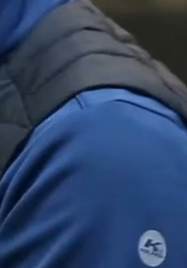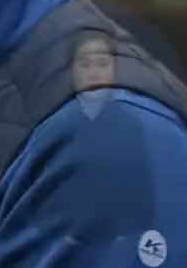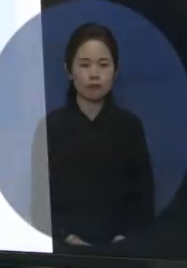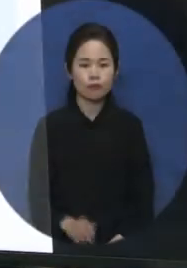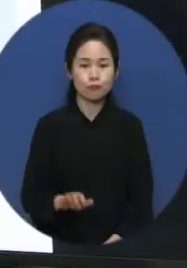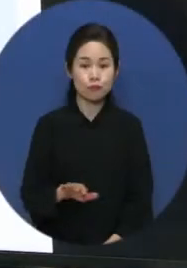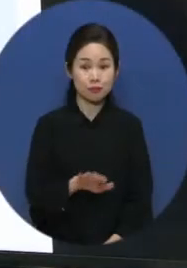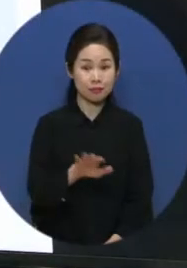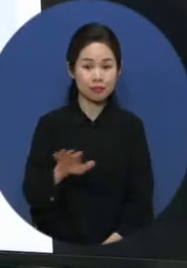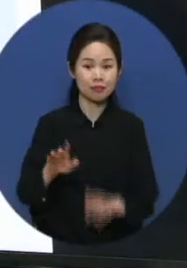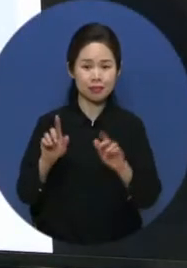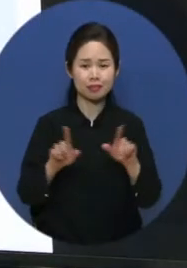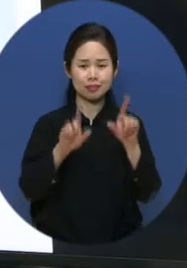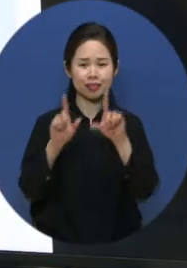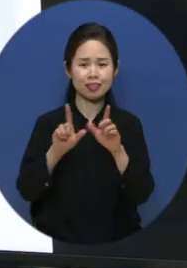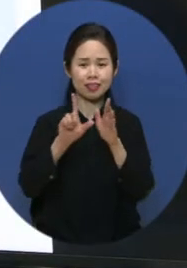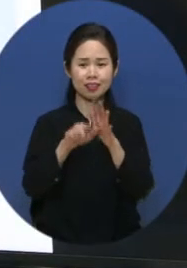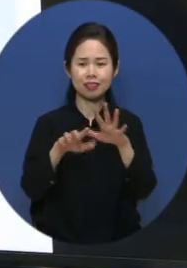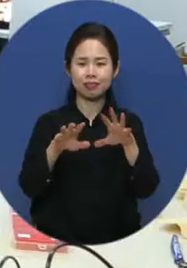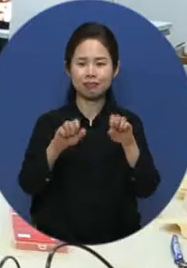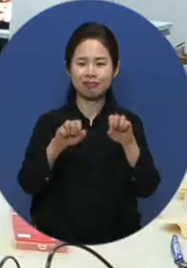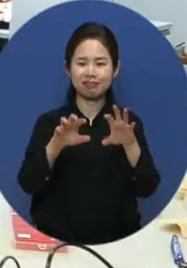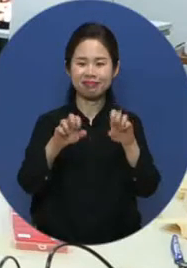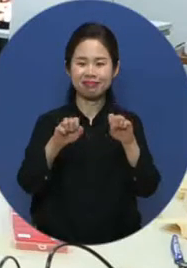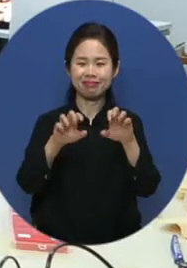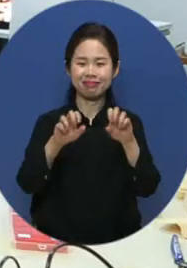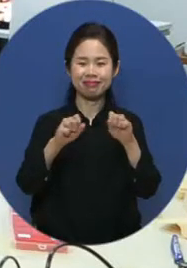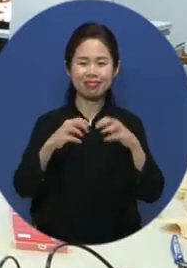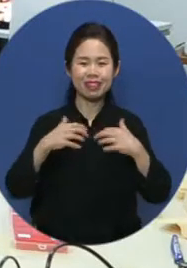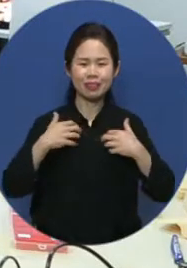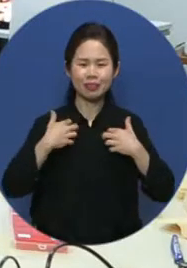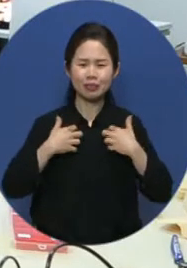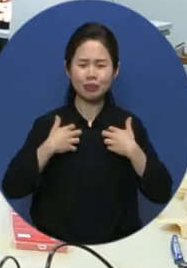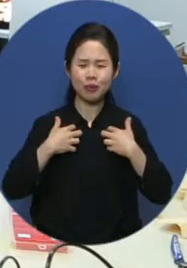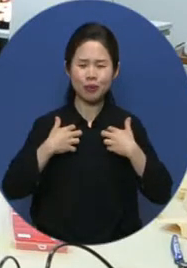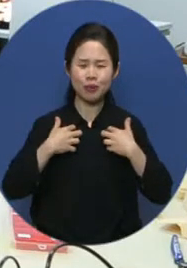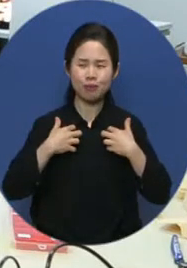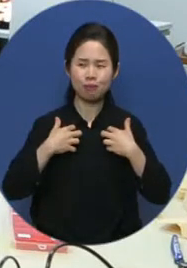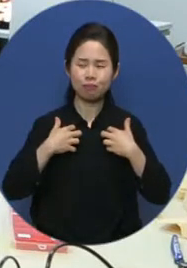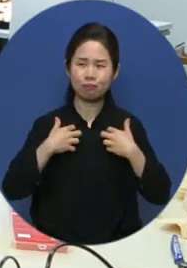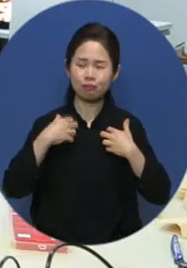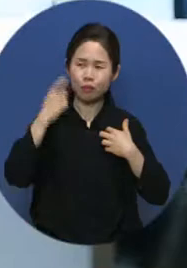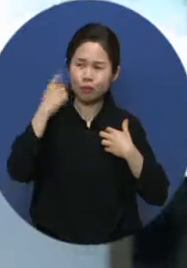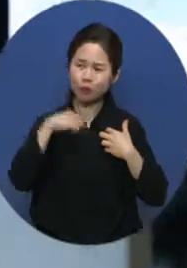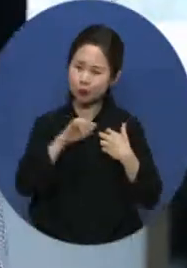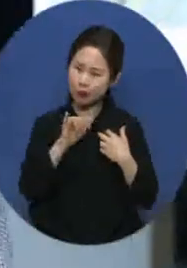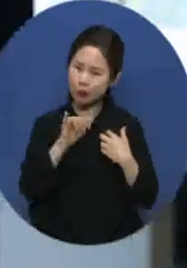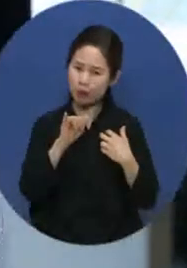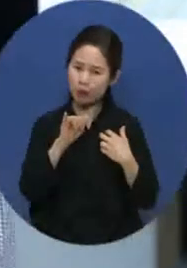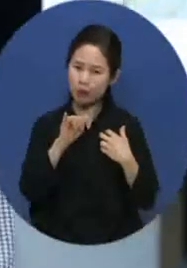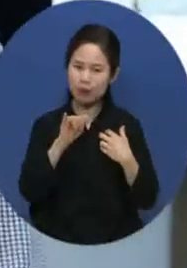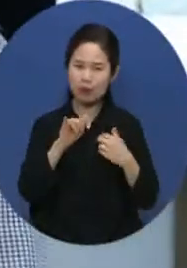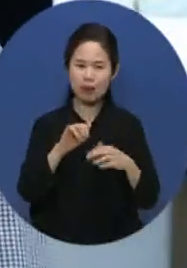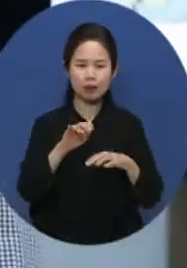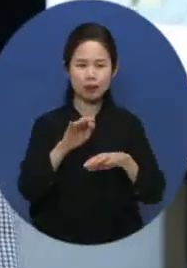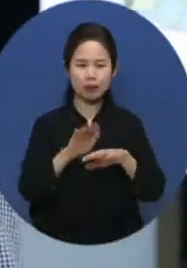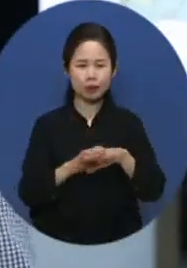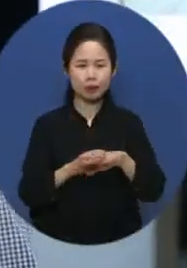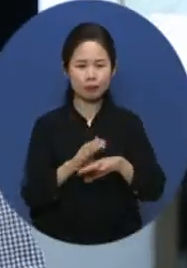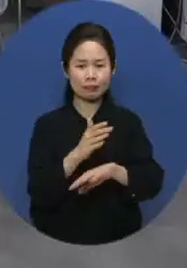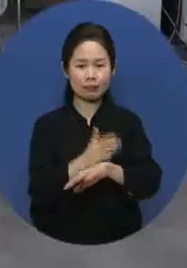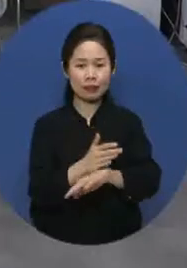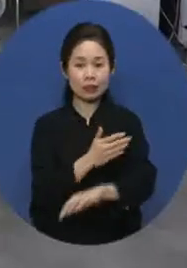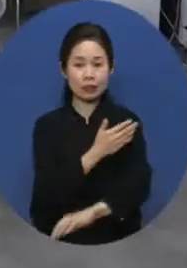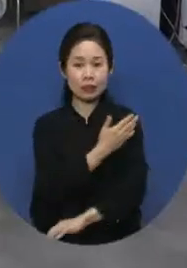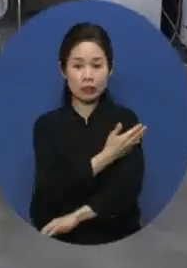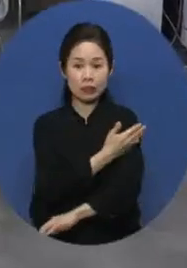우리는 살면서 만질 수 있다는 즐거움을 얼마나 느끼며 살아갈까요? 손과 팔을 잃은